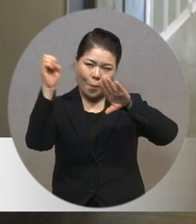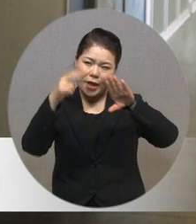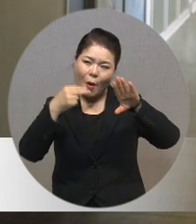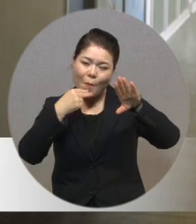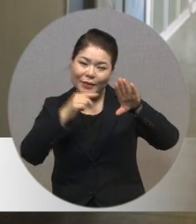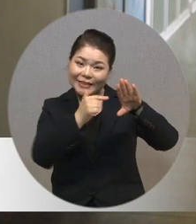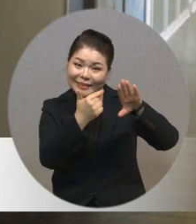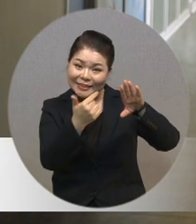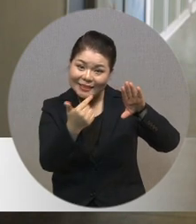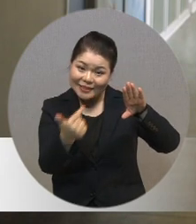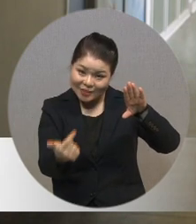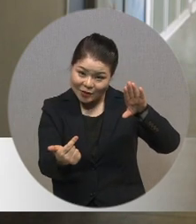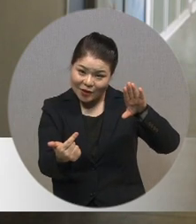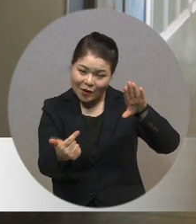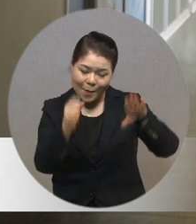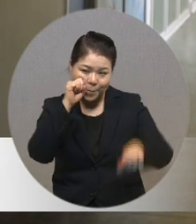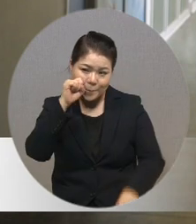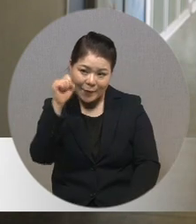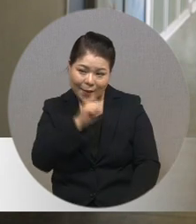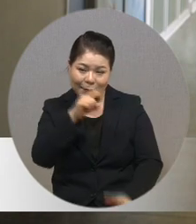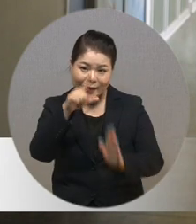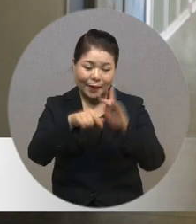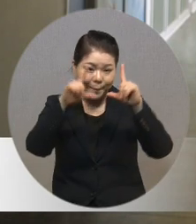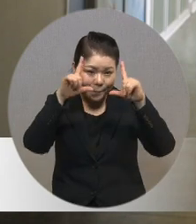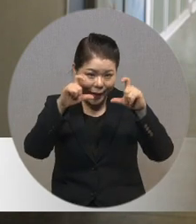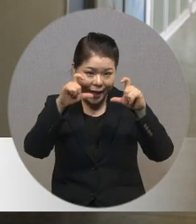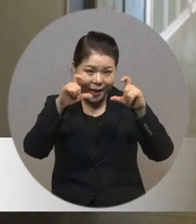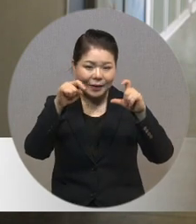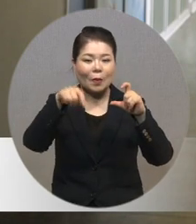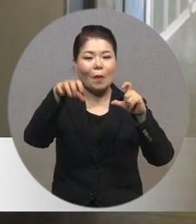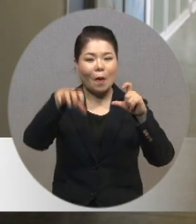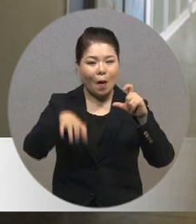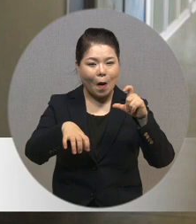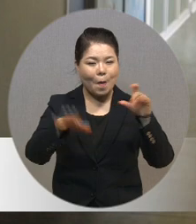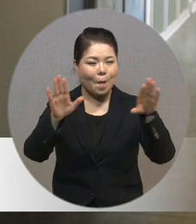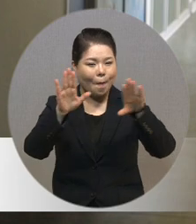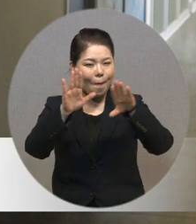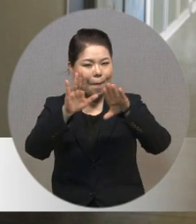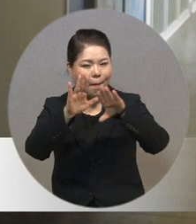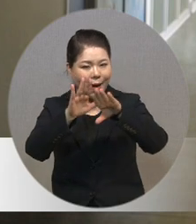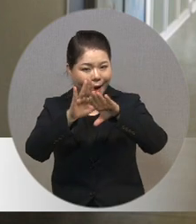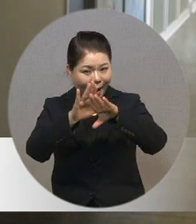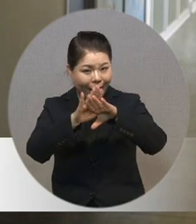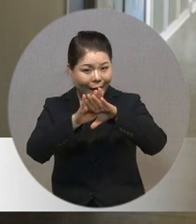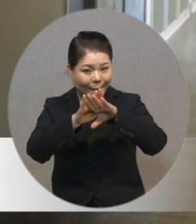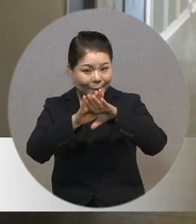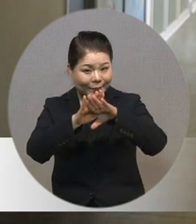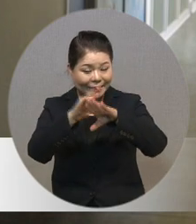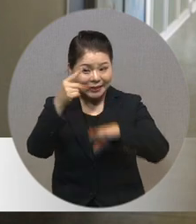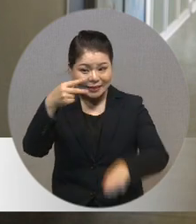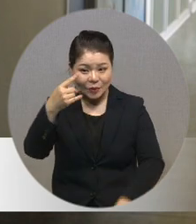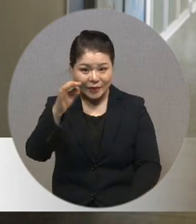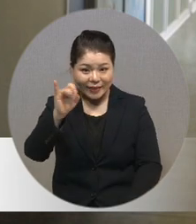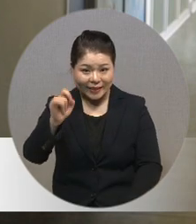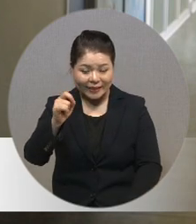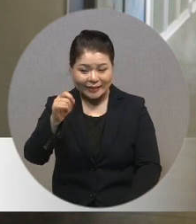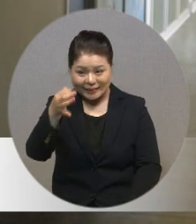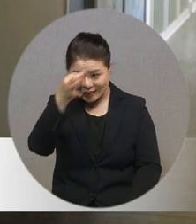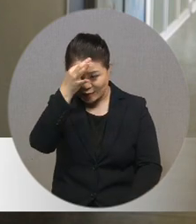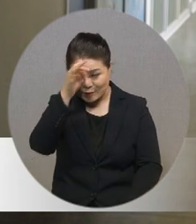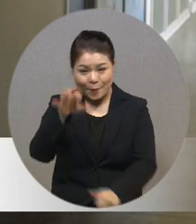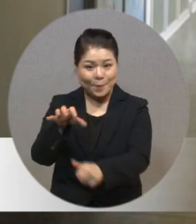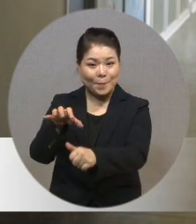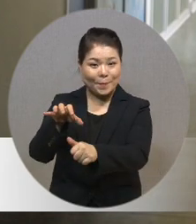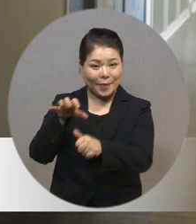그럼 빛이 없는 어두운 저녁이라든가 새벽에, 그리고 또 거기에 나이트 페인팅, 나이트 드로잉이라는 기법을